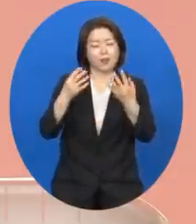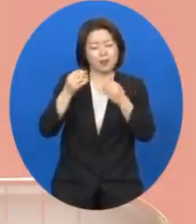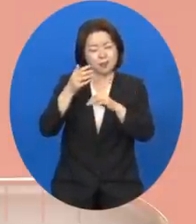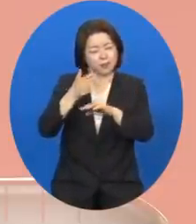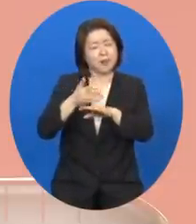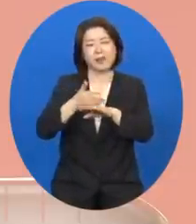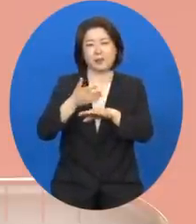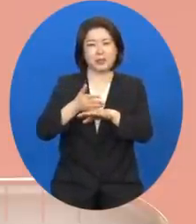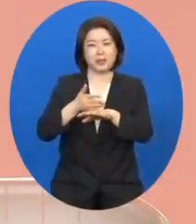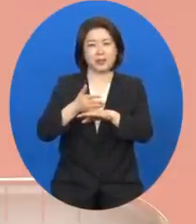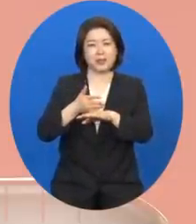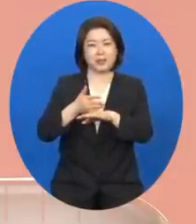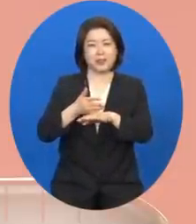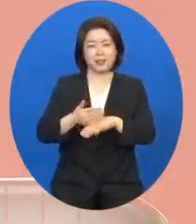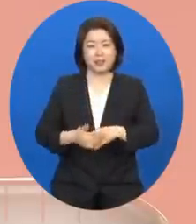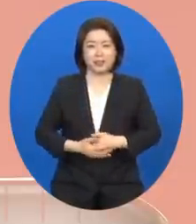감사한지.